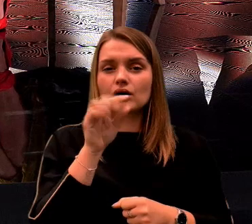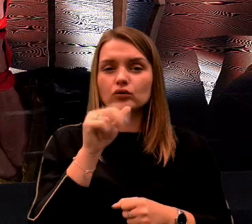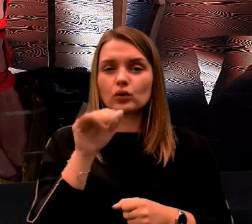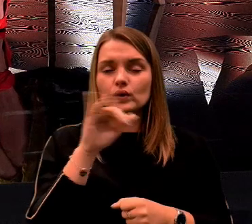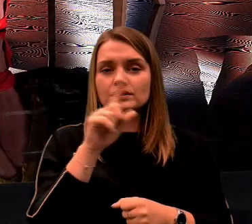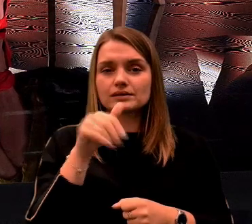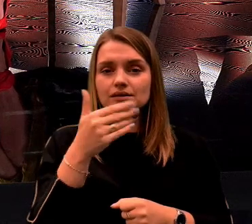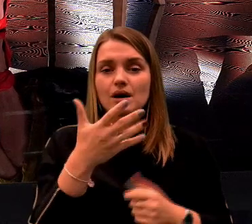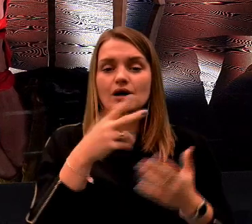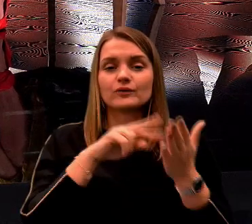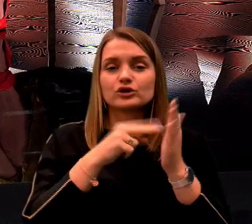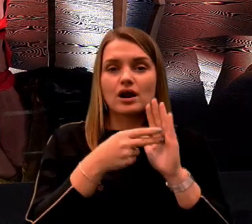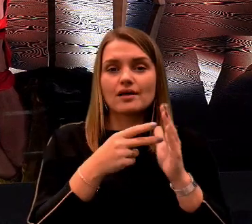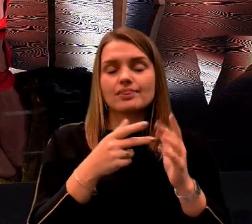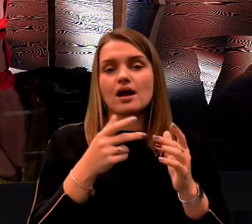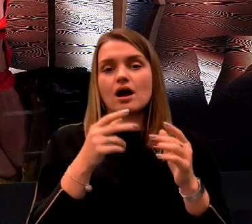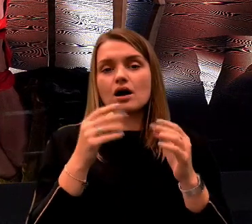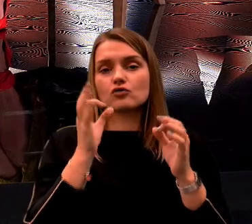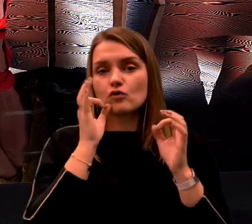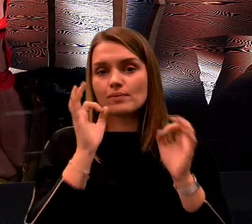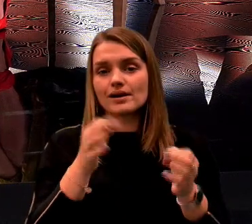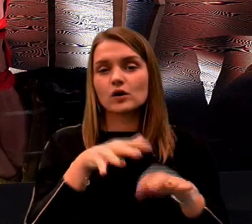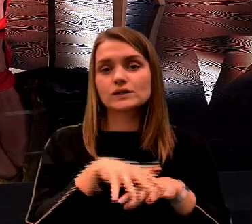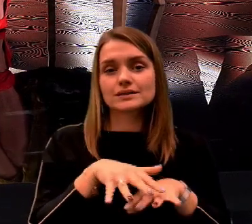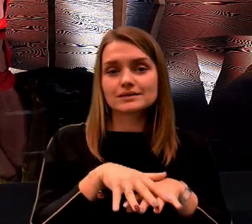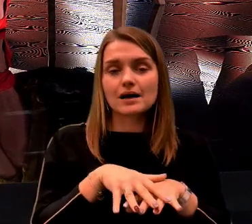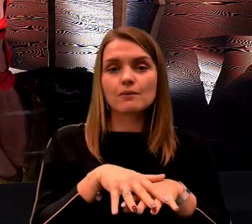i stworzenia dobrego systemu